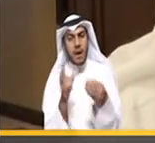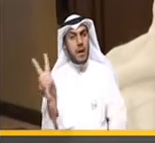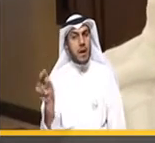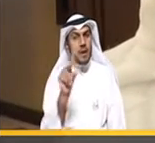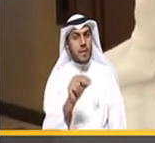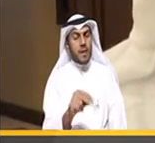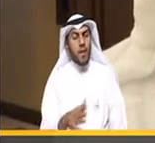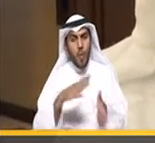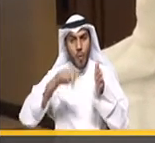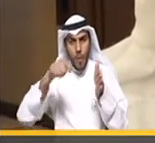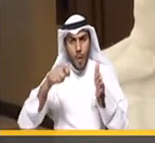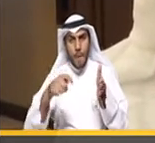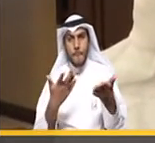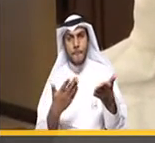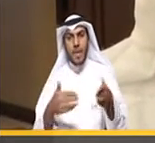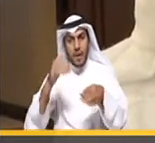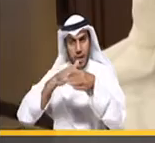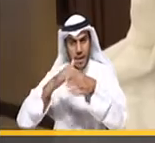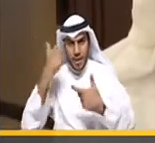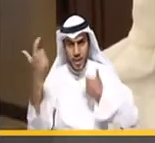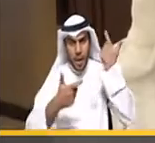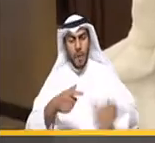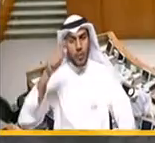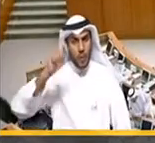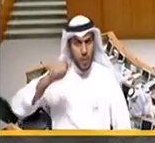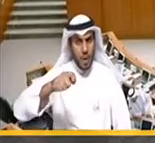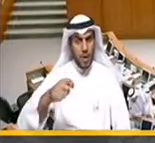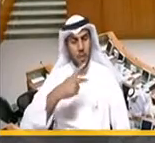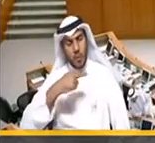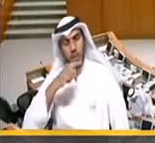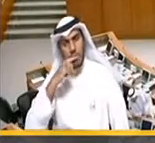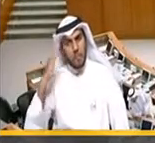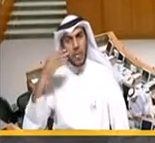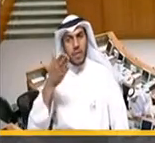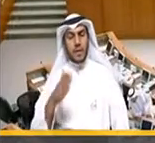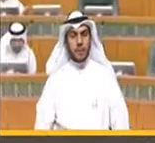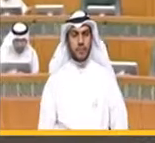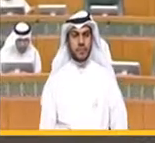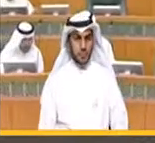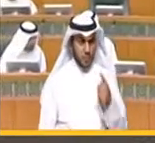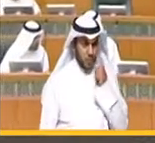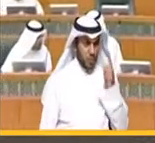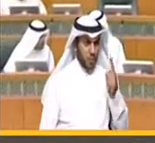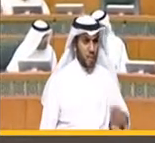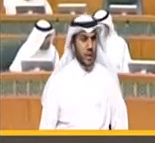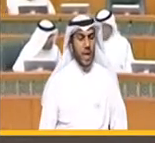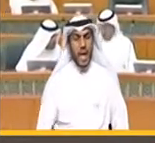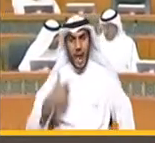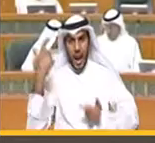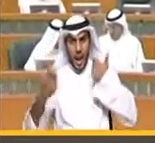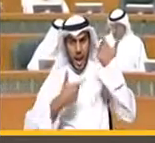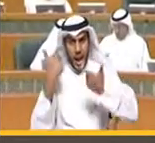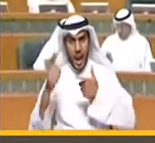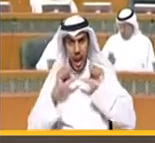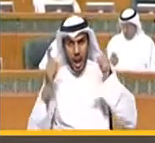جزء من هذا الدور الذي يجب ان تحظى به المرأة. اللجنة العليا المشرفة على الانتخابات ستحدد المقار التي